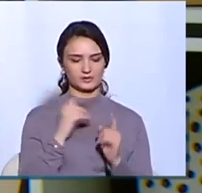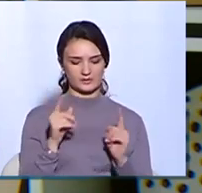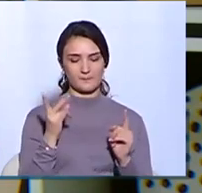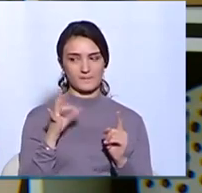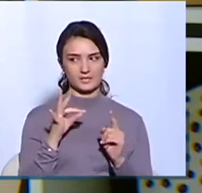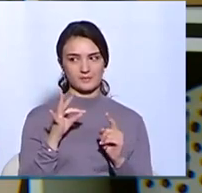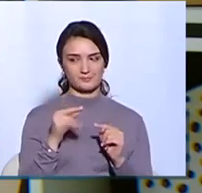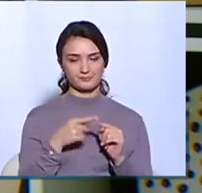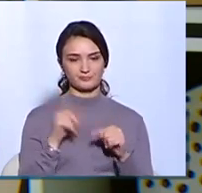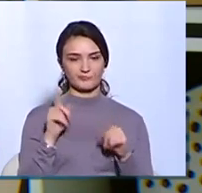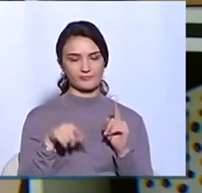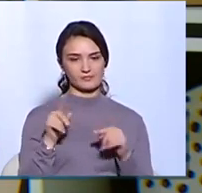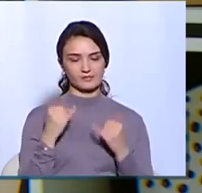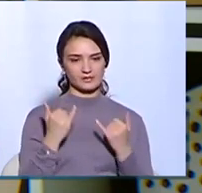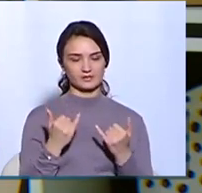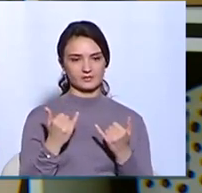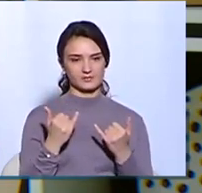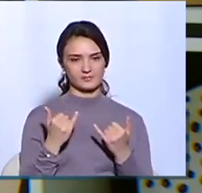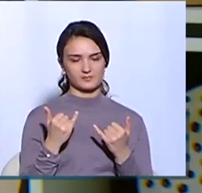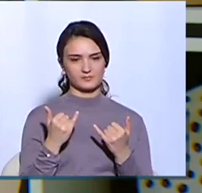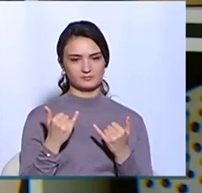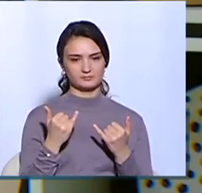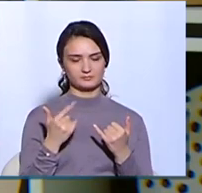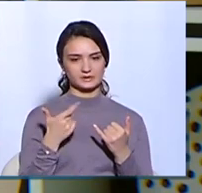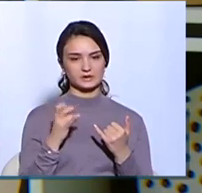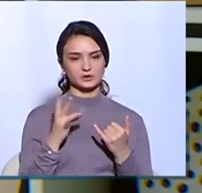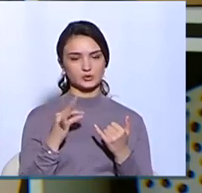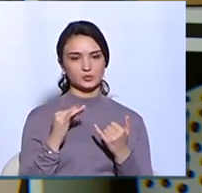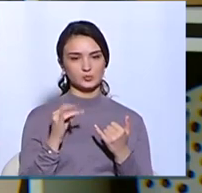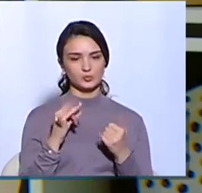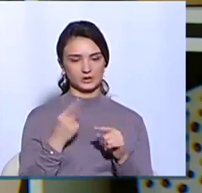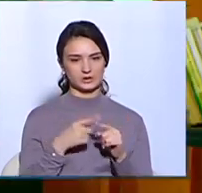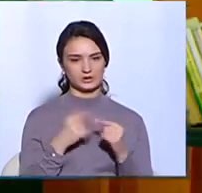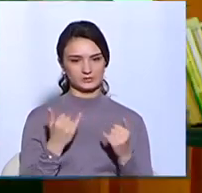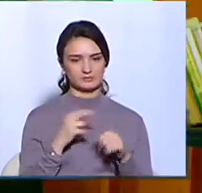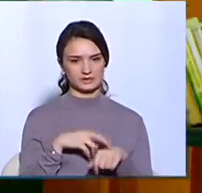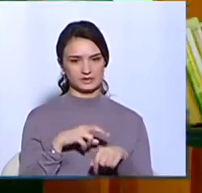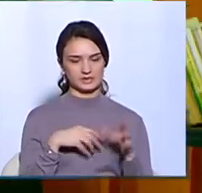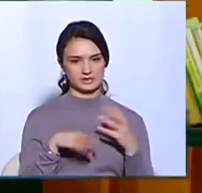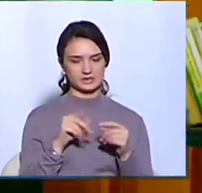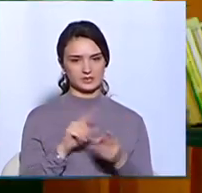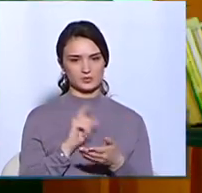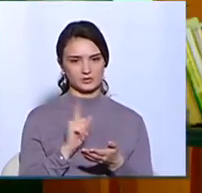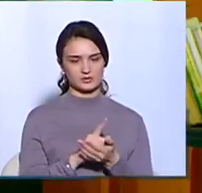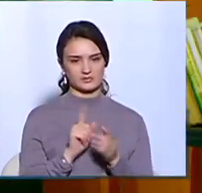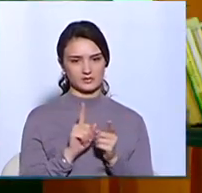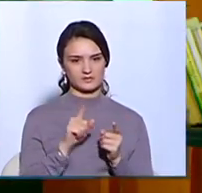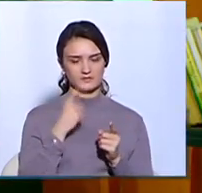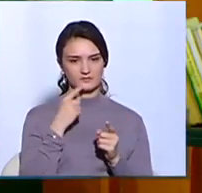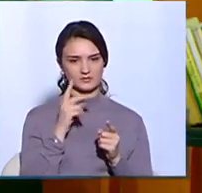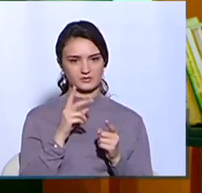მაგრამ ვინაიდან იშვიათია დღეს, მითუმეტეს გენომური მედიცინის ეპოქა და აუცილებელია ასე